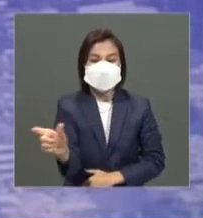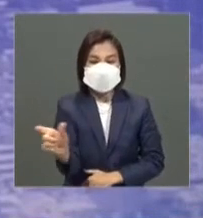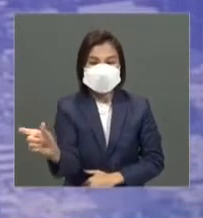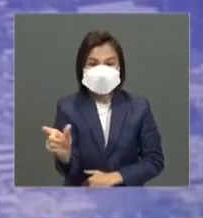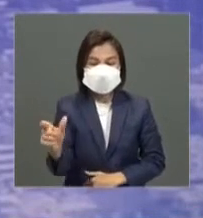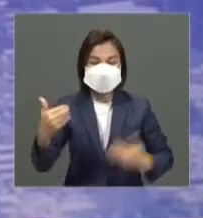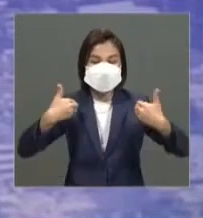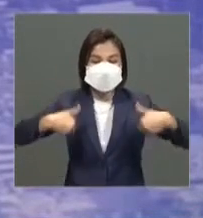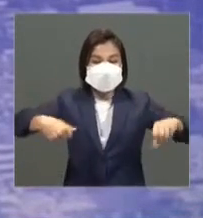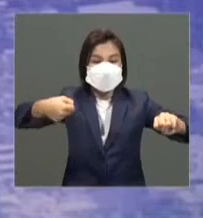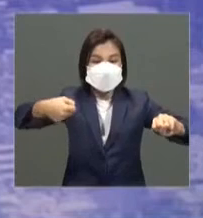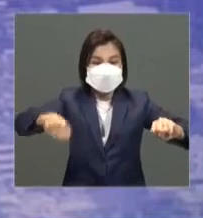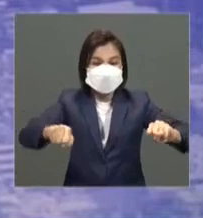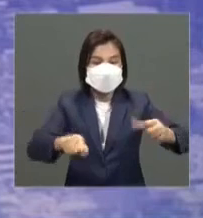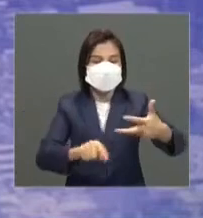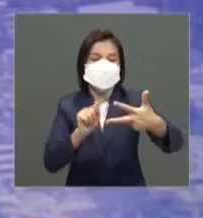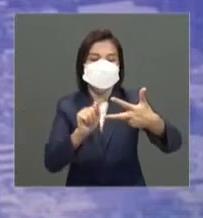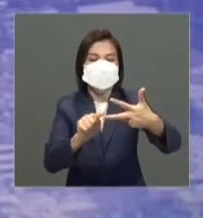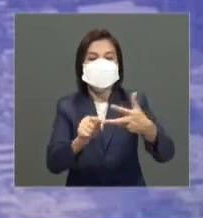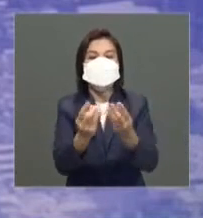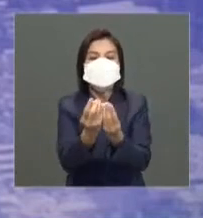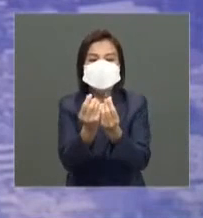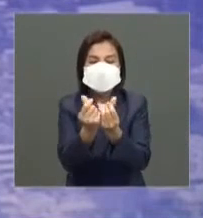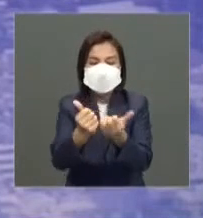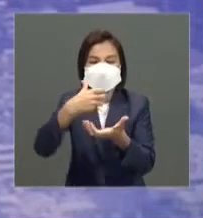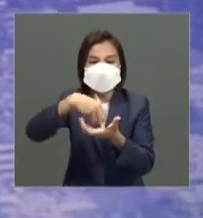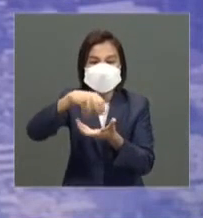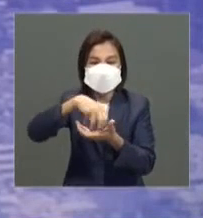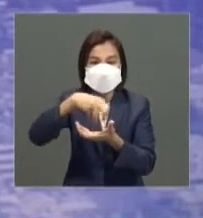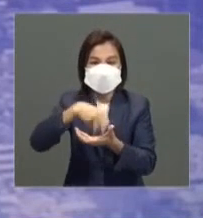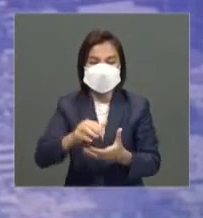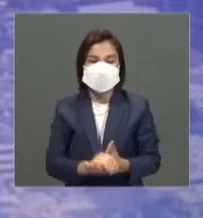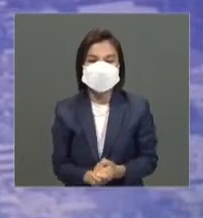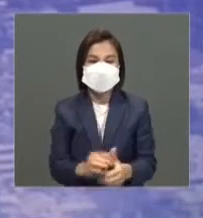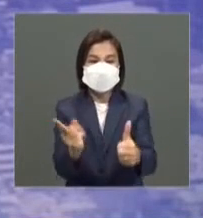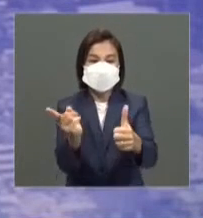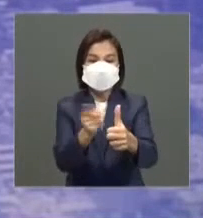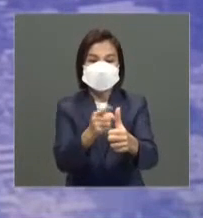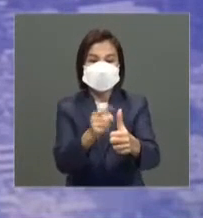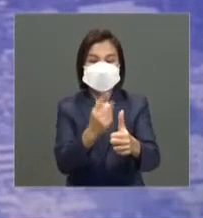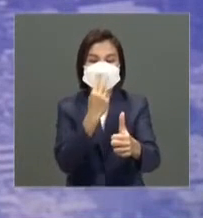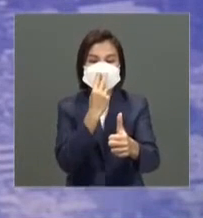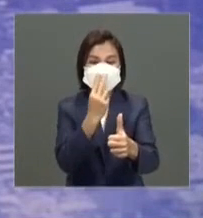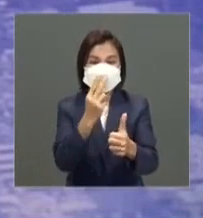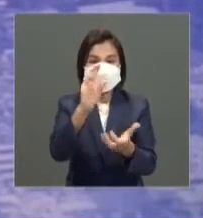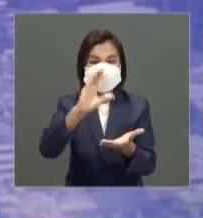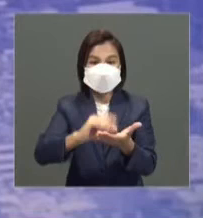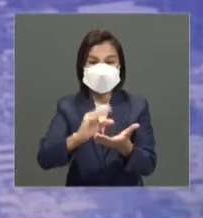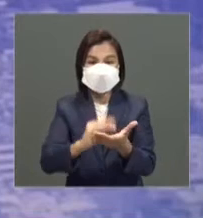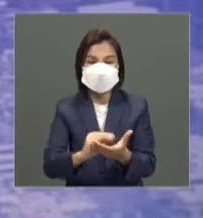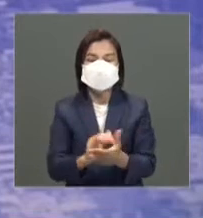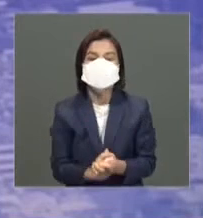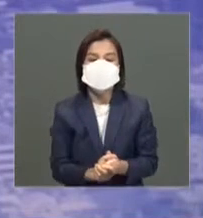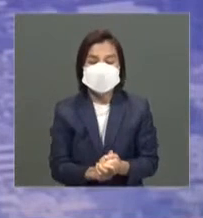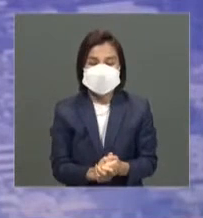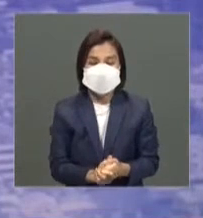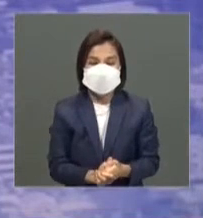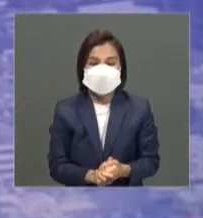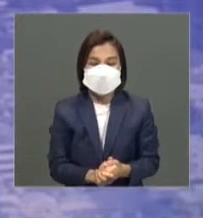มาลงในรายละเอียดให้ทราบนะครับไปเรื่องแรกก่อนเลยครับก็คือเรื่องของการรายงานสถาน